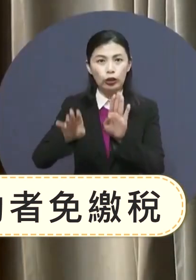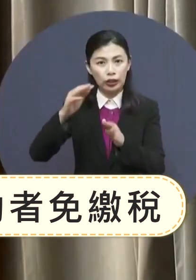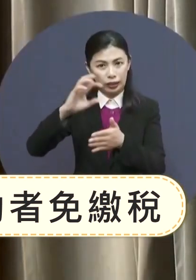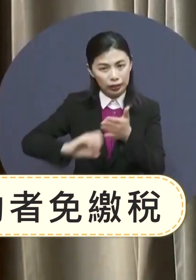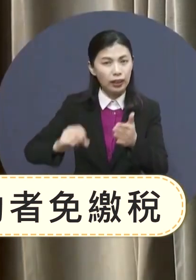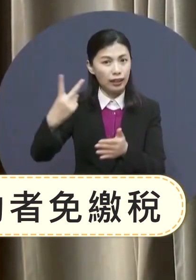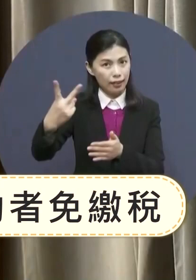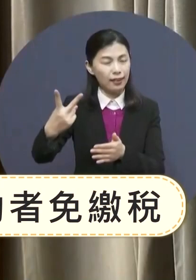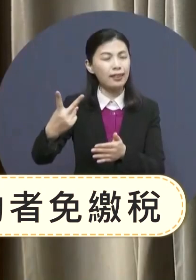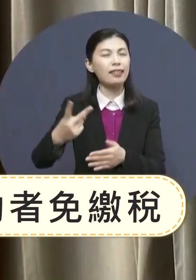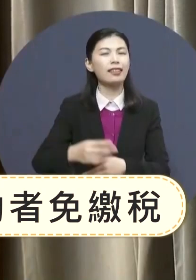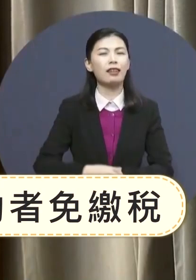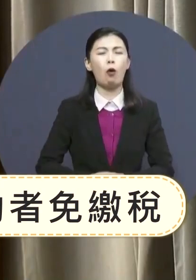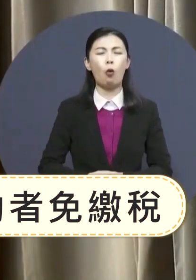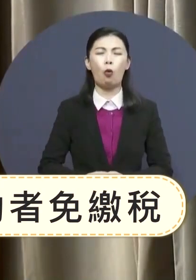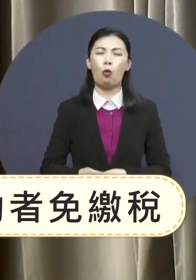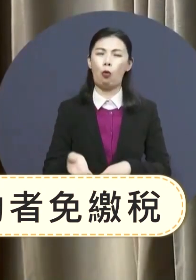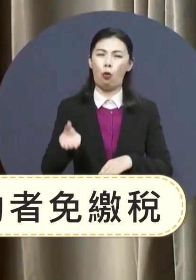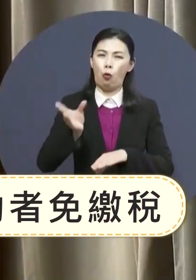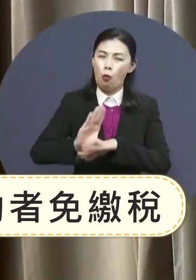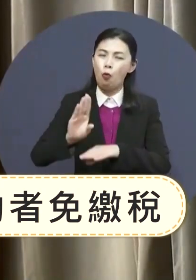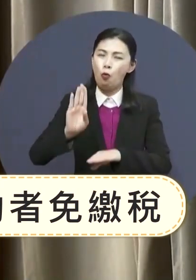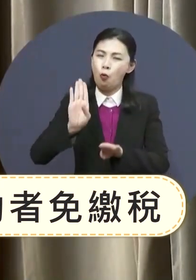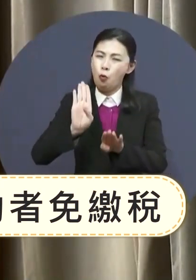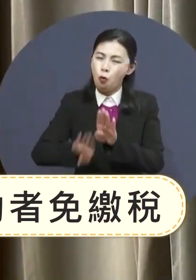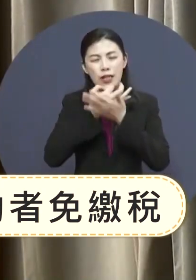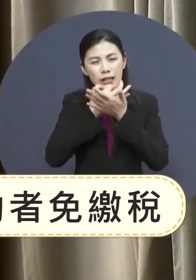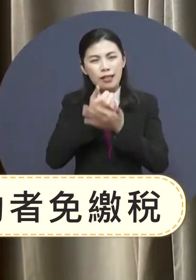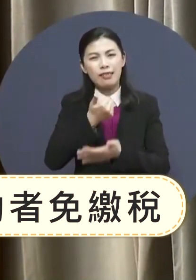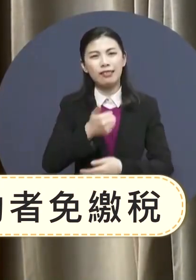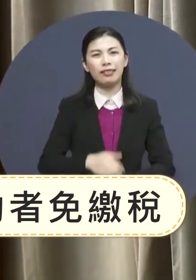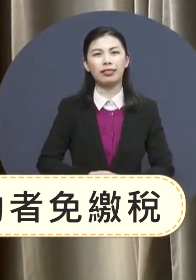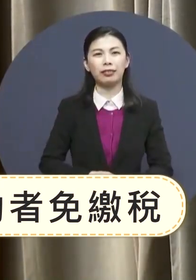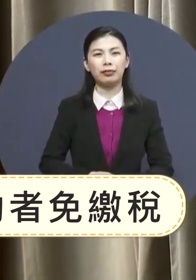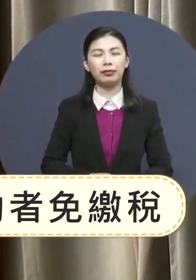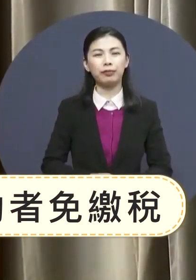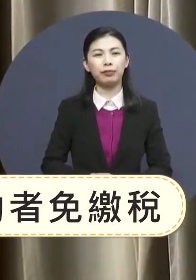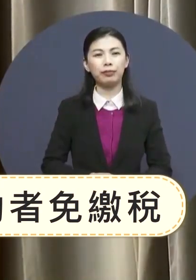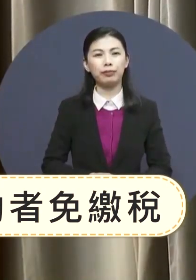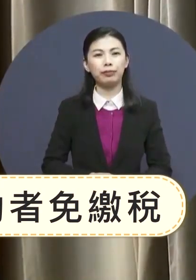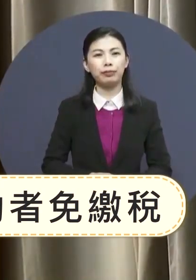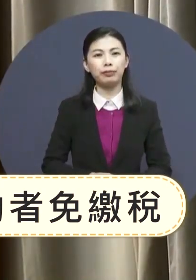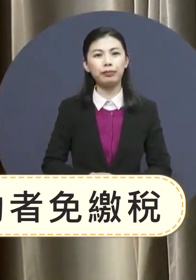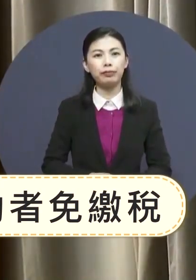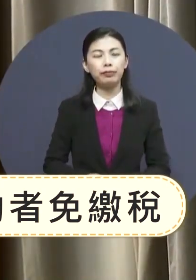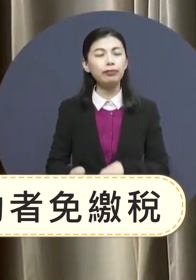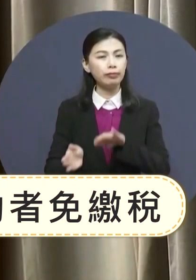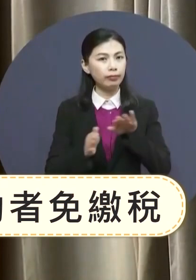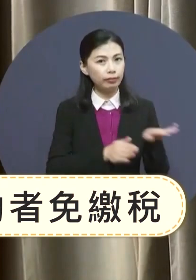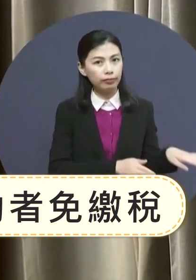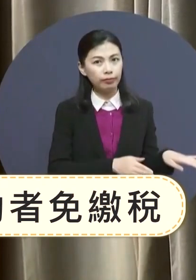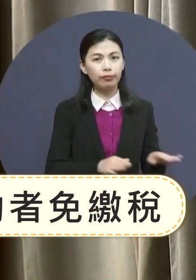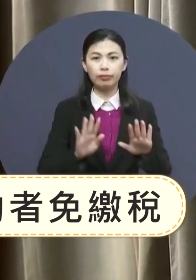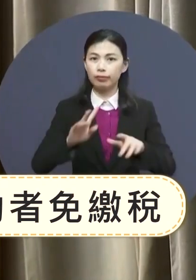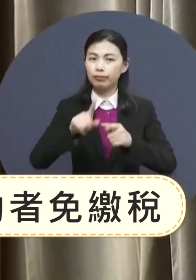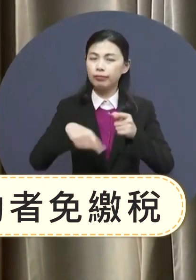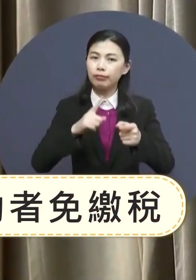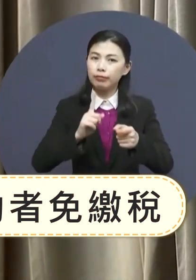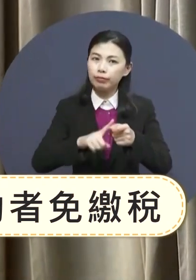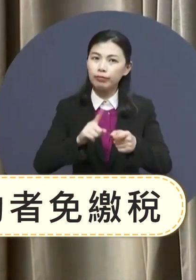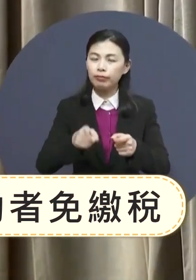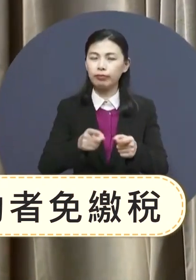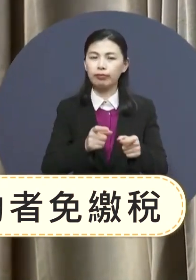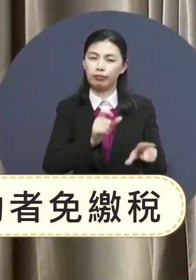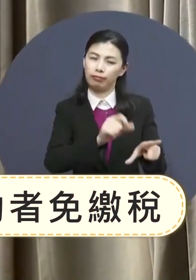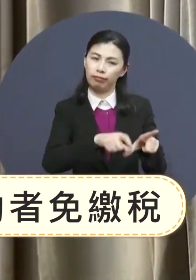就是加倍扣除，然后让他可以得到减税的利益。那此外呢，就是今年度因为我想盈利事业因为